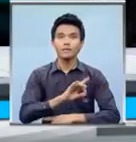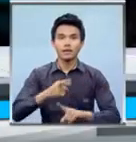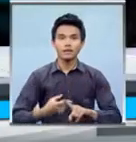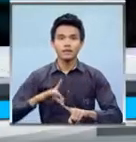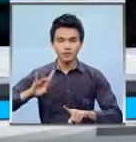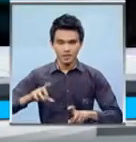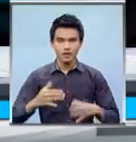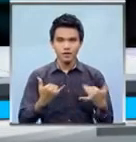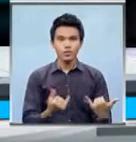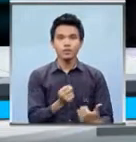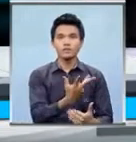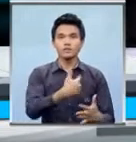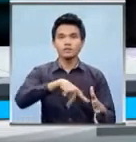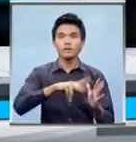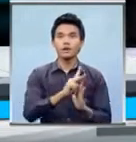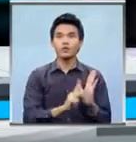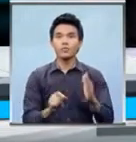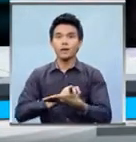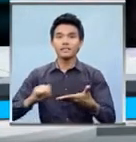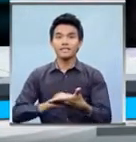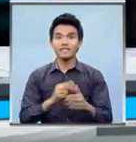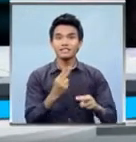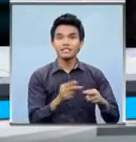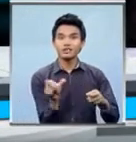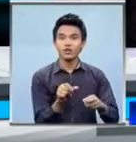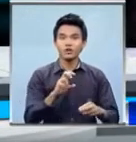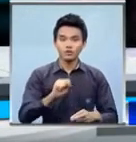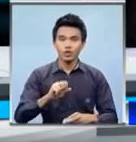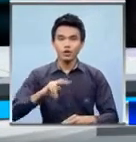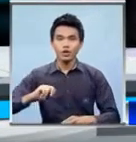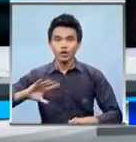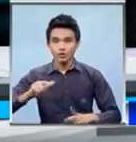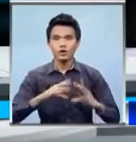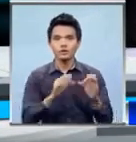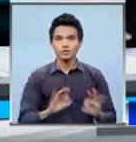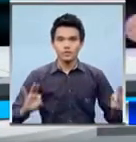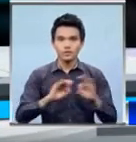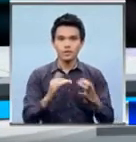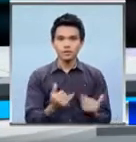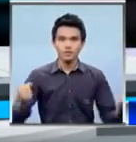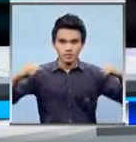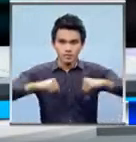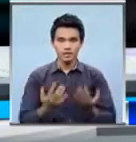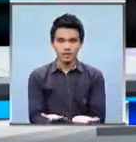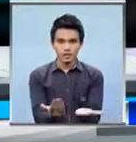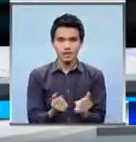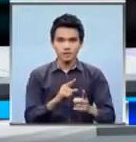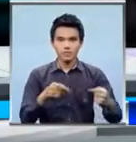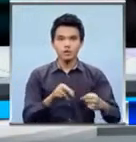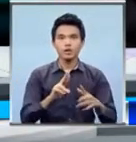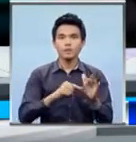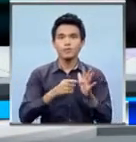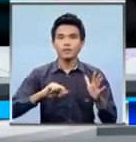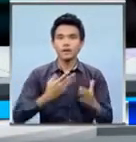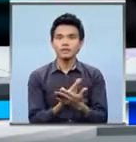นี้สภานิติบัญญัติแห่งชาติหรือว่าสนช.นั้นมีการประชุมสำคัญลงมติเป็นเอกฉันท์ที่จะรับหลักการร่างพระราชบัญญัติงบประมาณร